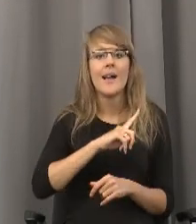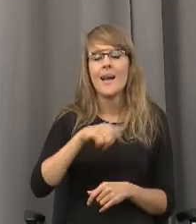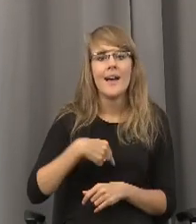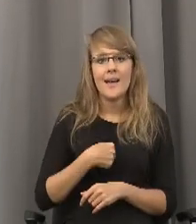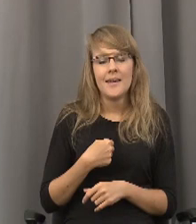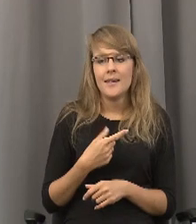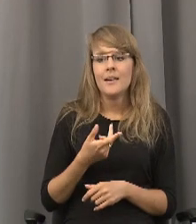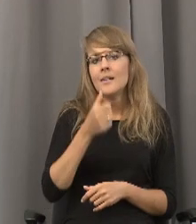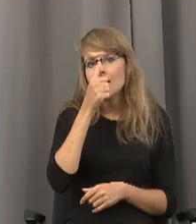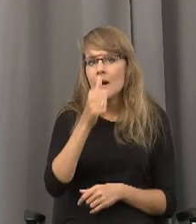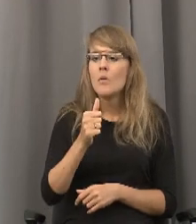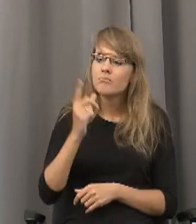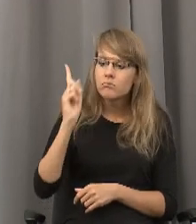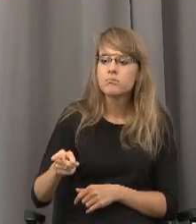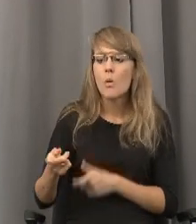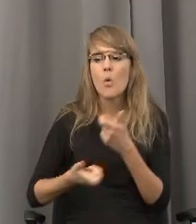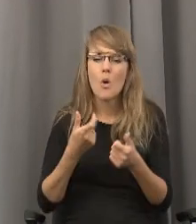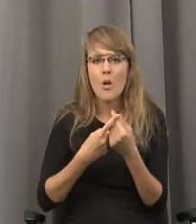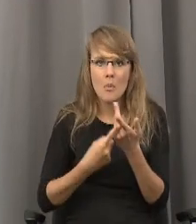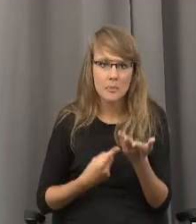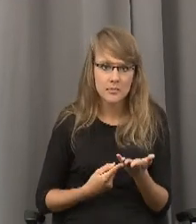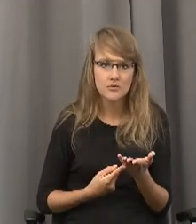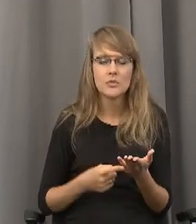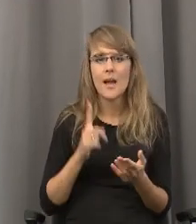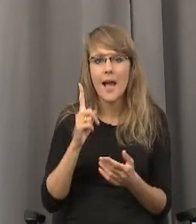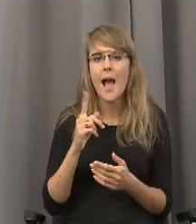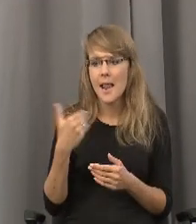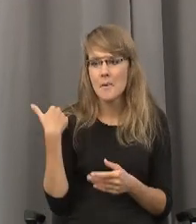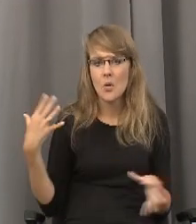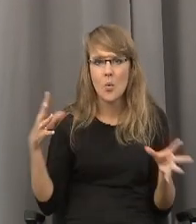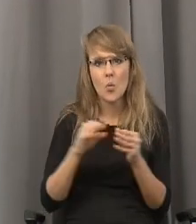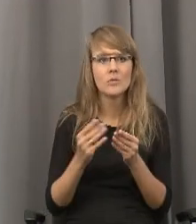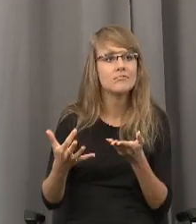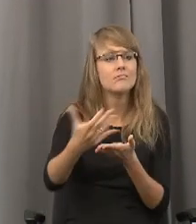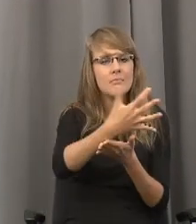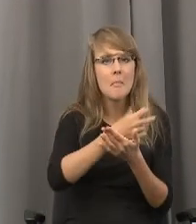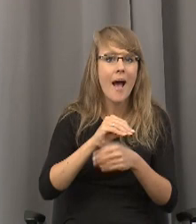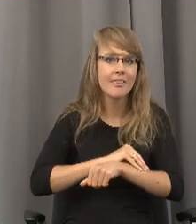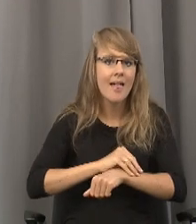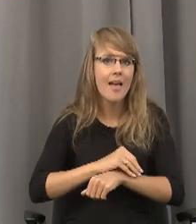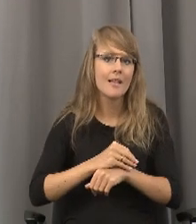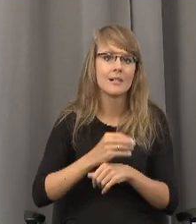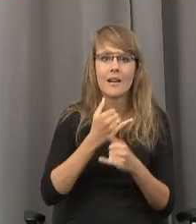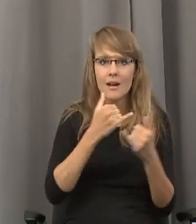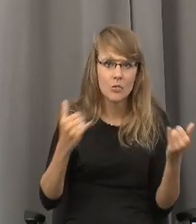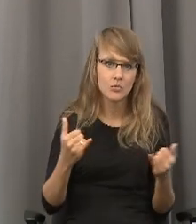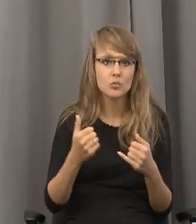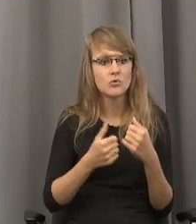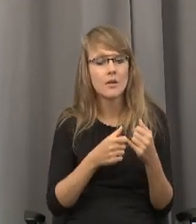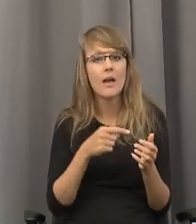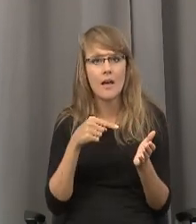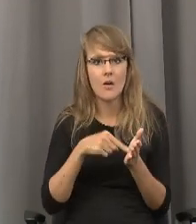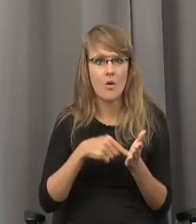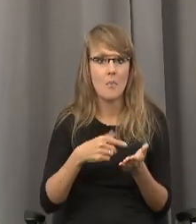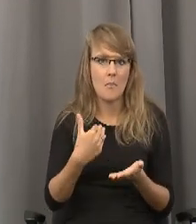konkretnych rozwiązań. Tym niemniej w toku kontroli zgromadzone zostały materiały i dokonano opracowania pozwalające na zabranie głosu w dyskusji. I